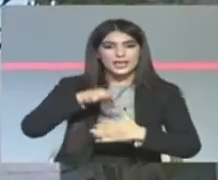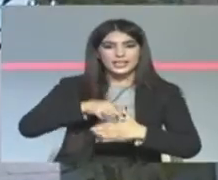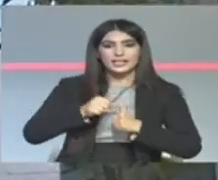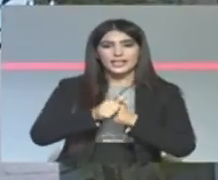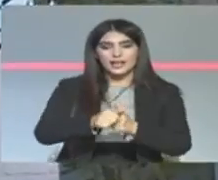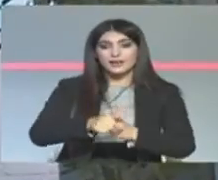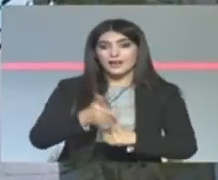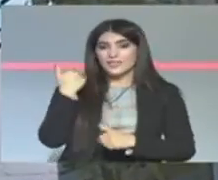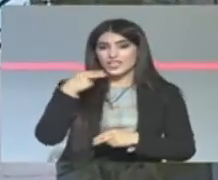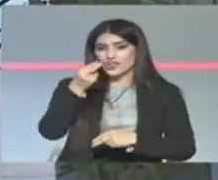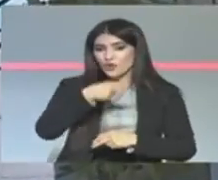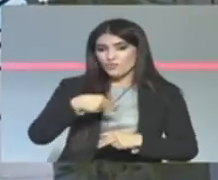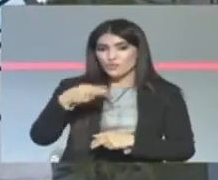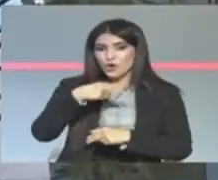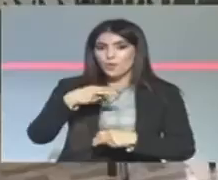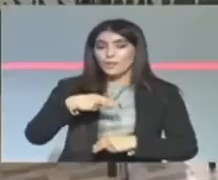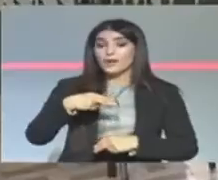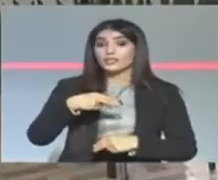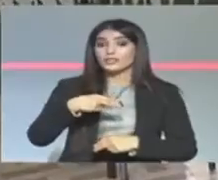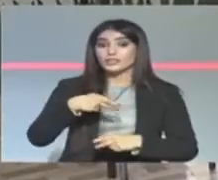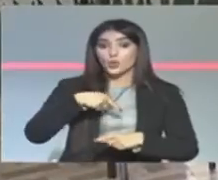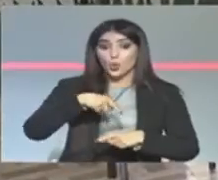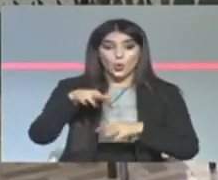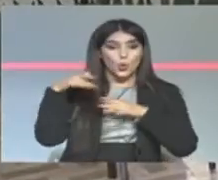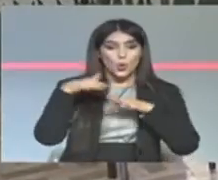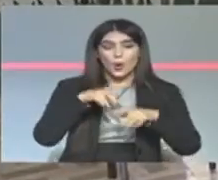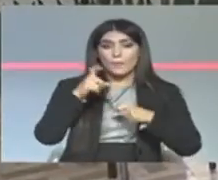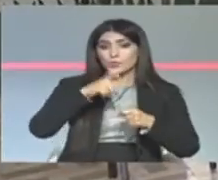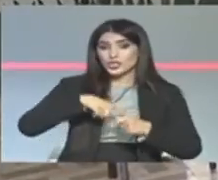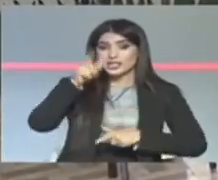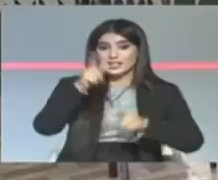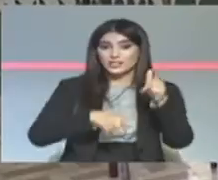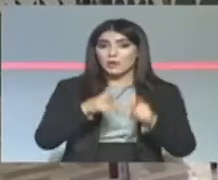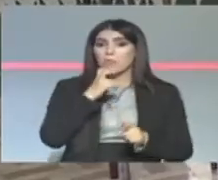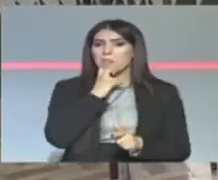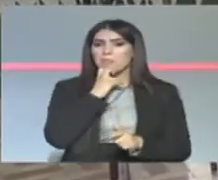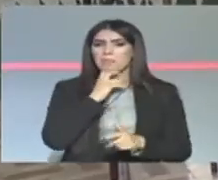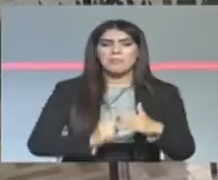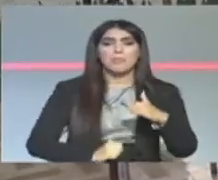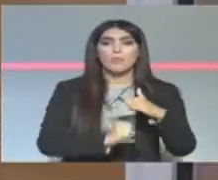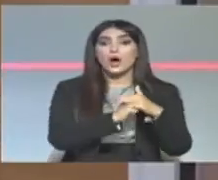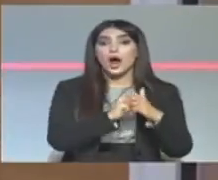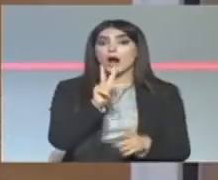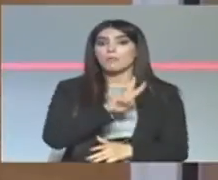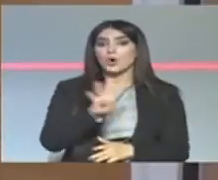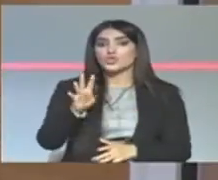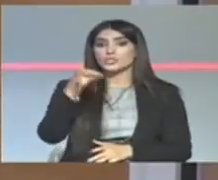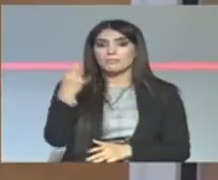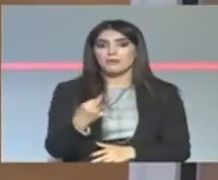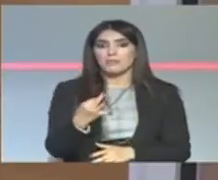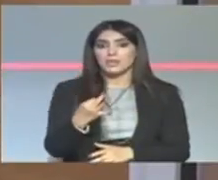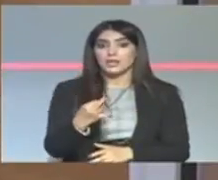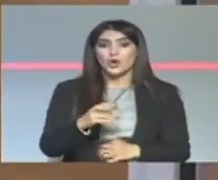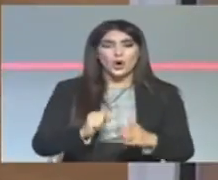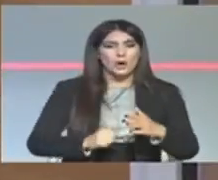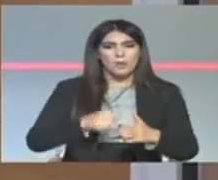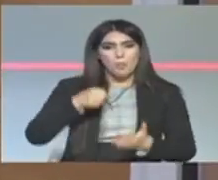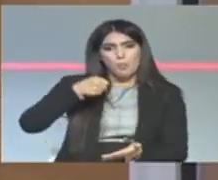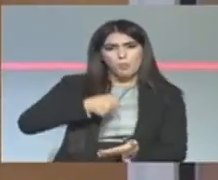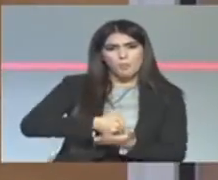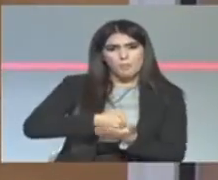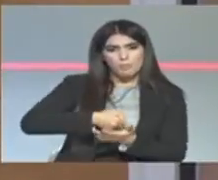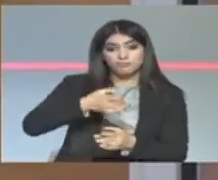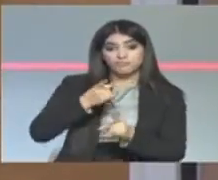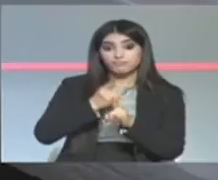مطلع نوفمبر الجاري والذي شهد نسبه مشاركه لم تتعدى الاربع والعشرين بالمائه وهي الادنى في